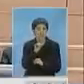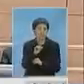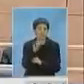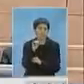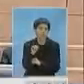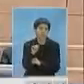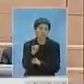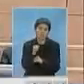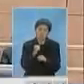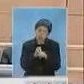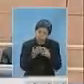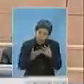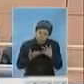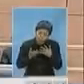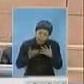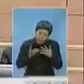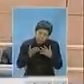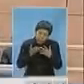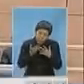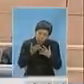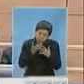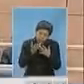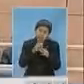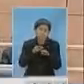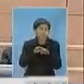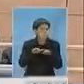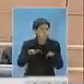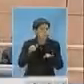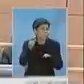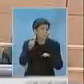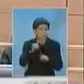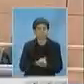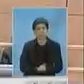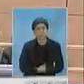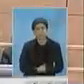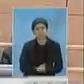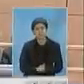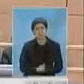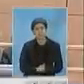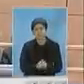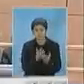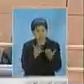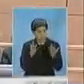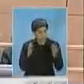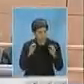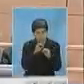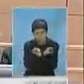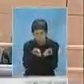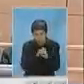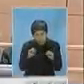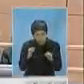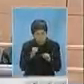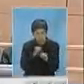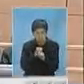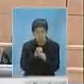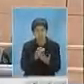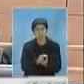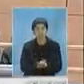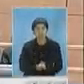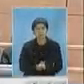ราษฎรทุกกระบวนการเป็นไปตามปกติไม่มีการลุกลี้ลุก